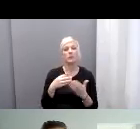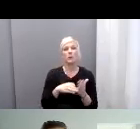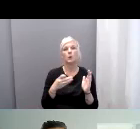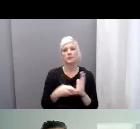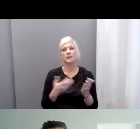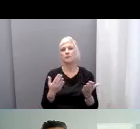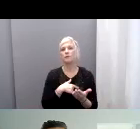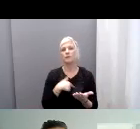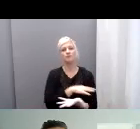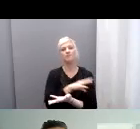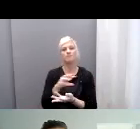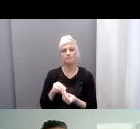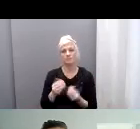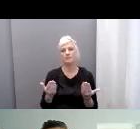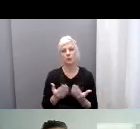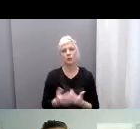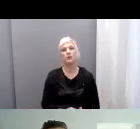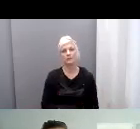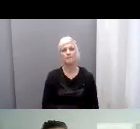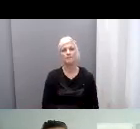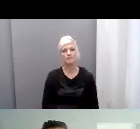vi kommer till för slutsatser.